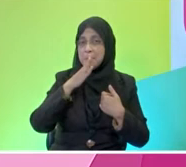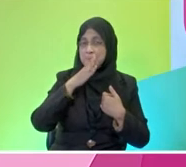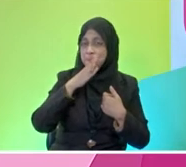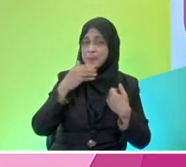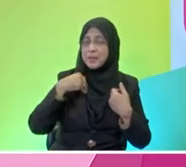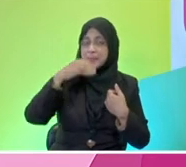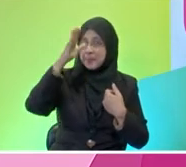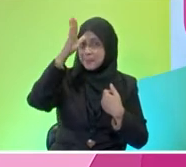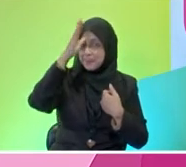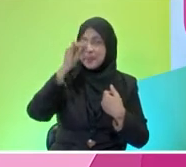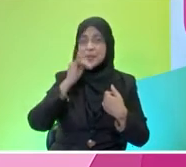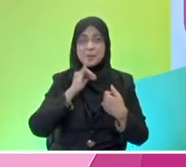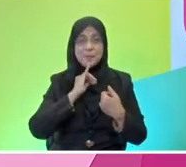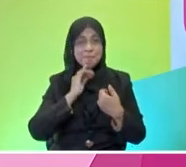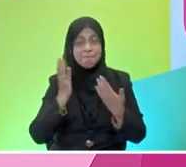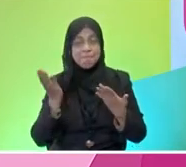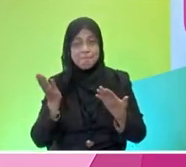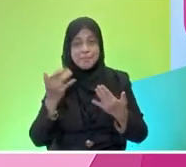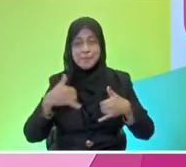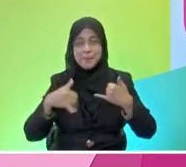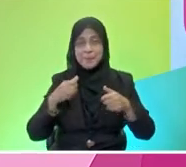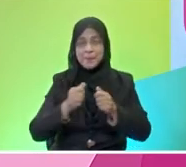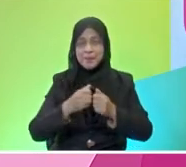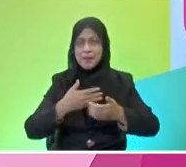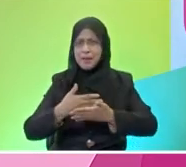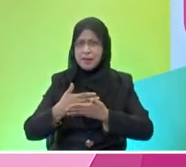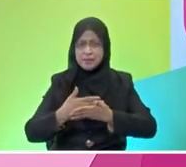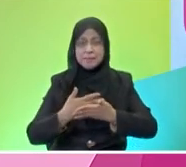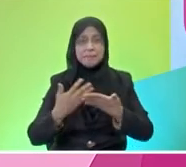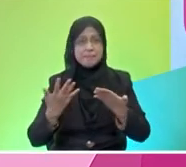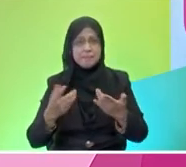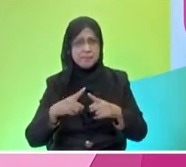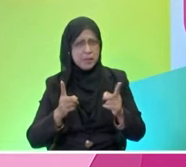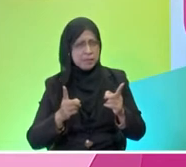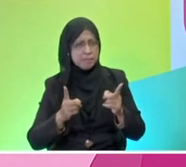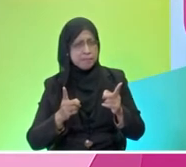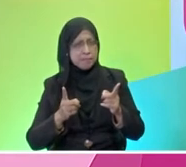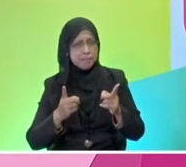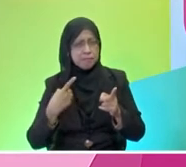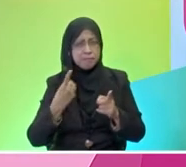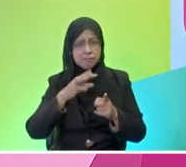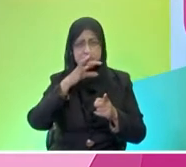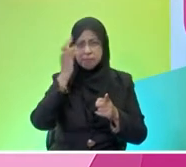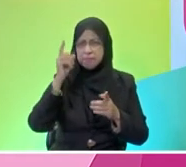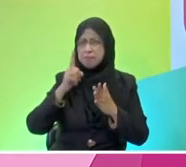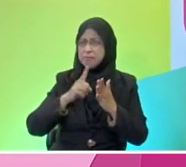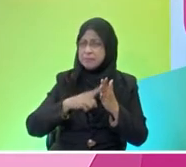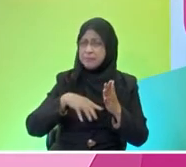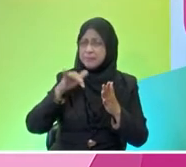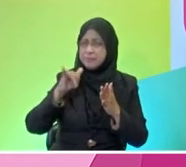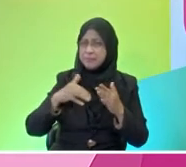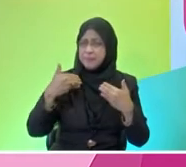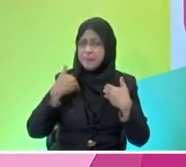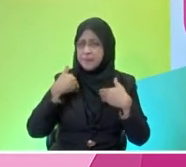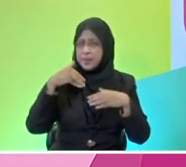ada ibu kan Nah Tengah bermain dengan anakku semua kan nah tapi sebenarnya kita tak tahu apa sebenarnya yang terdapat